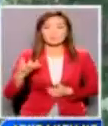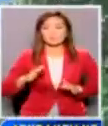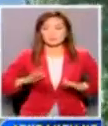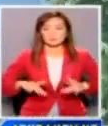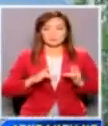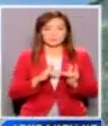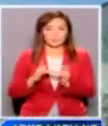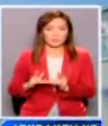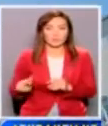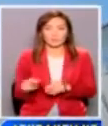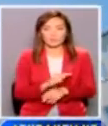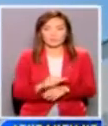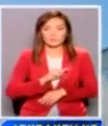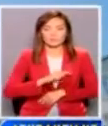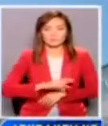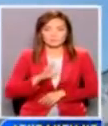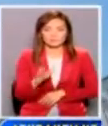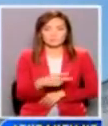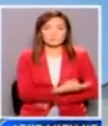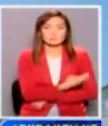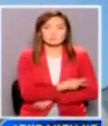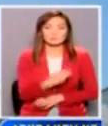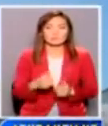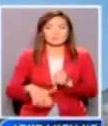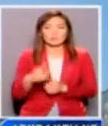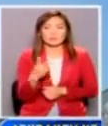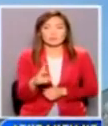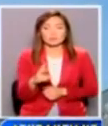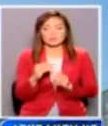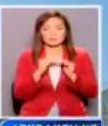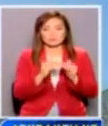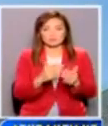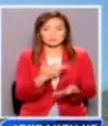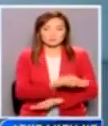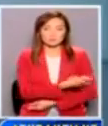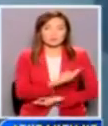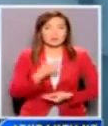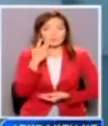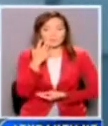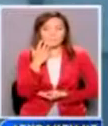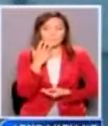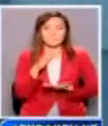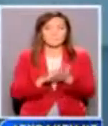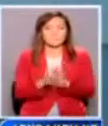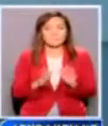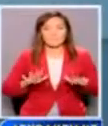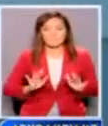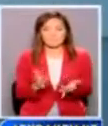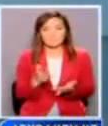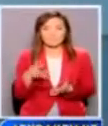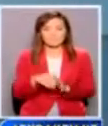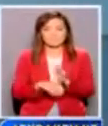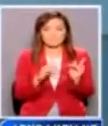орындық инфекциондық стационар жасақталады. Аурухана ауласына екі шатыр тігілді. Науқастар жаппай түсетін жағдай орын алса,